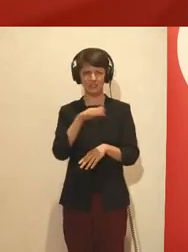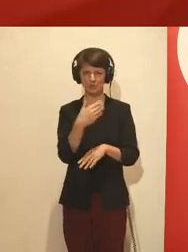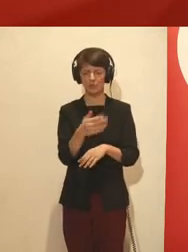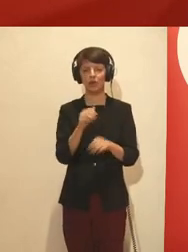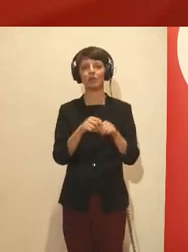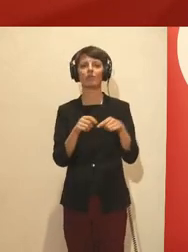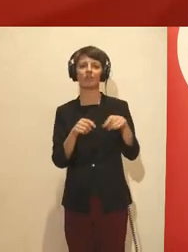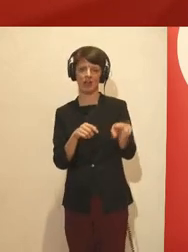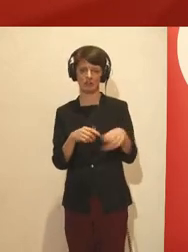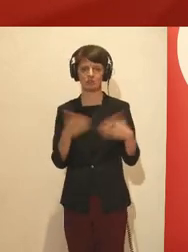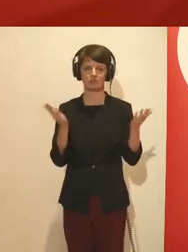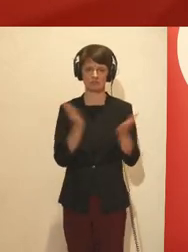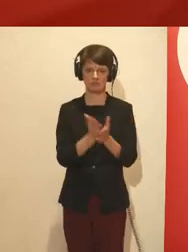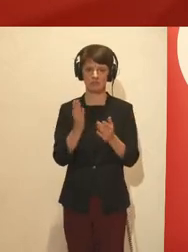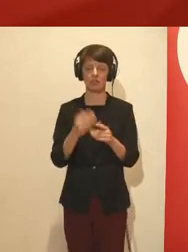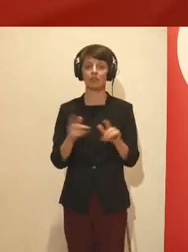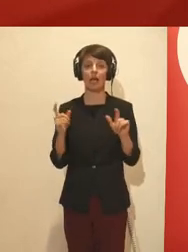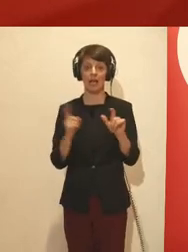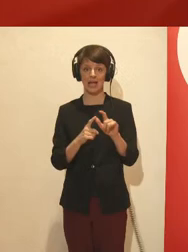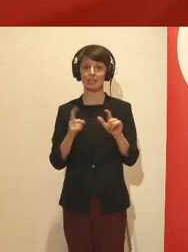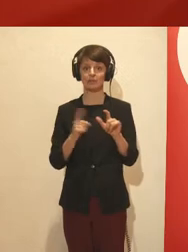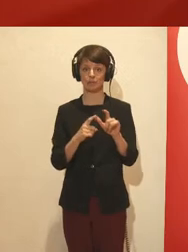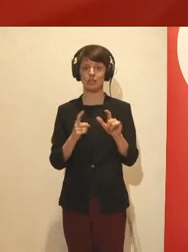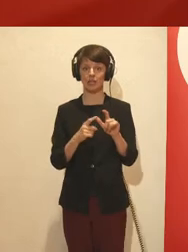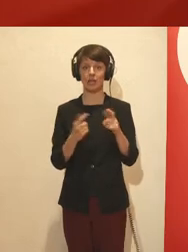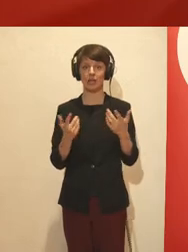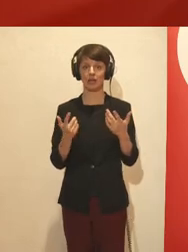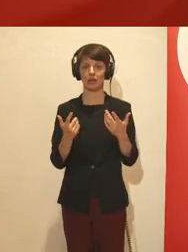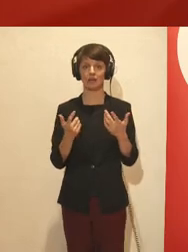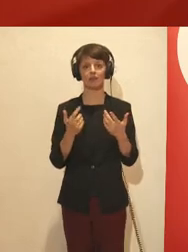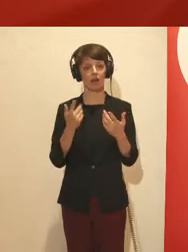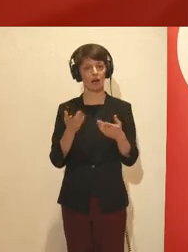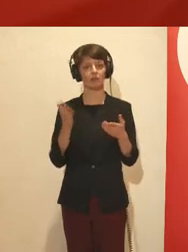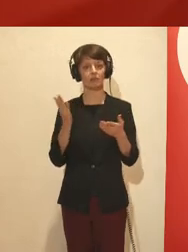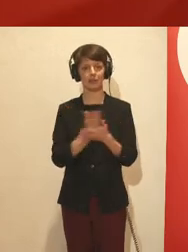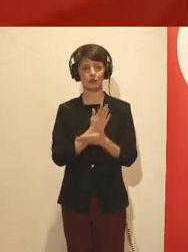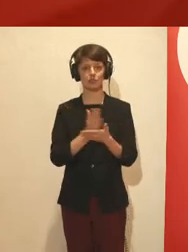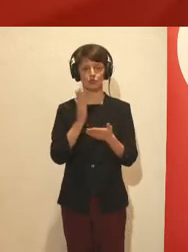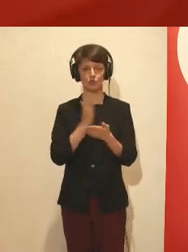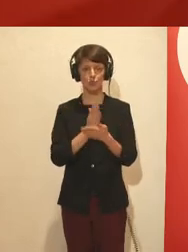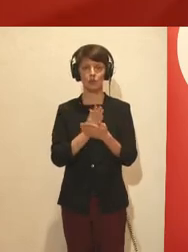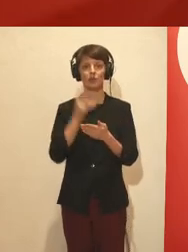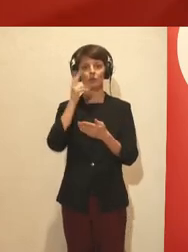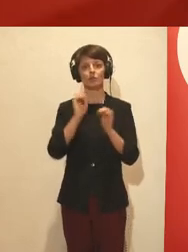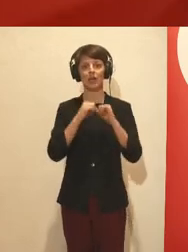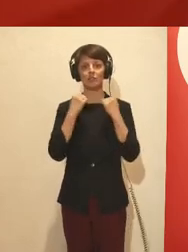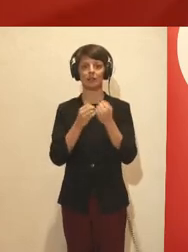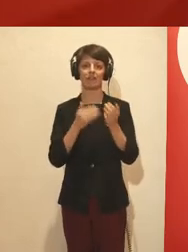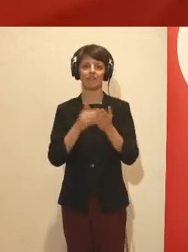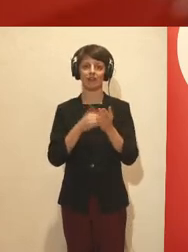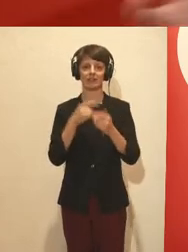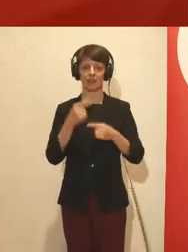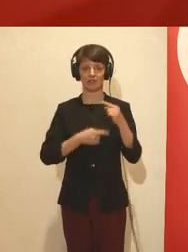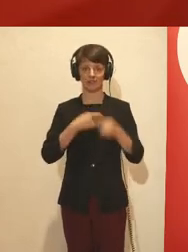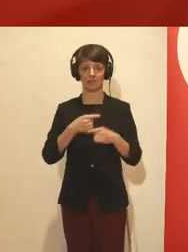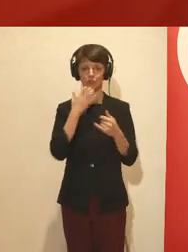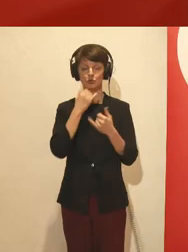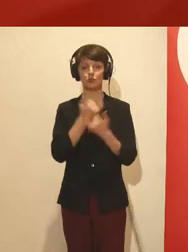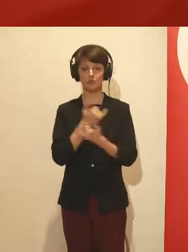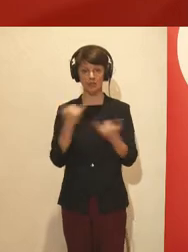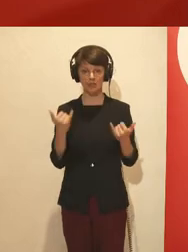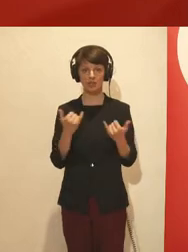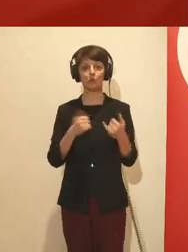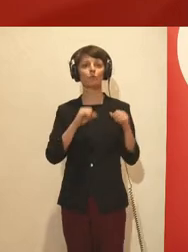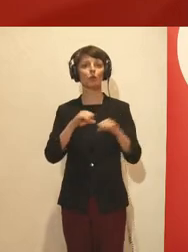verweisen und da hat die spd ja ganz umfangreich entschieden wie sie will dass der sozialstaat sich weiterentwickelt und wir werden möglicherweise